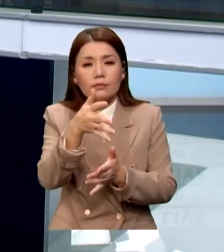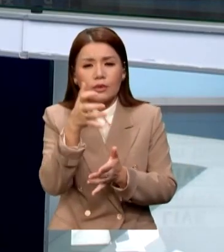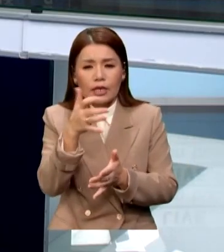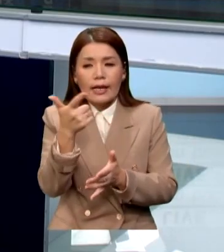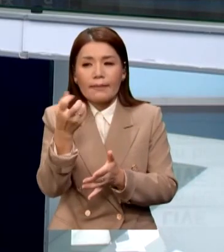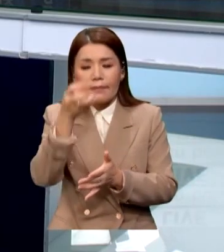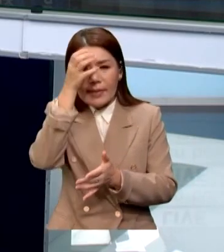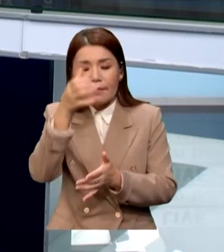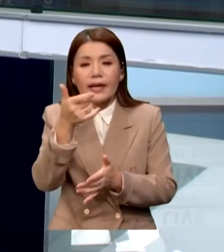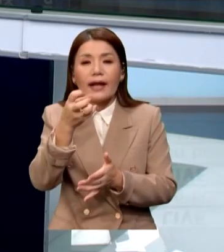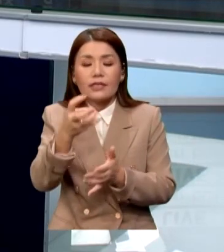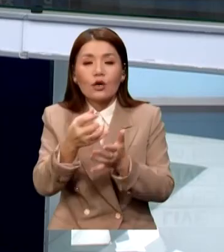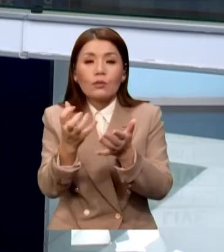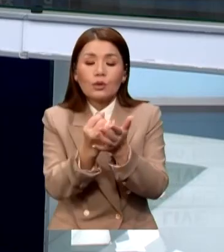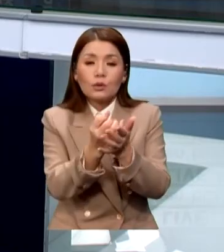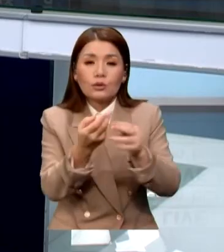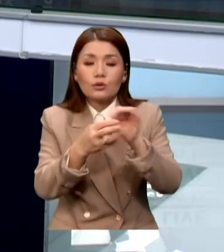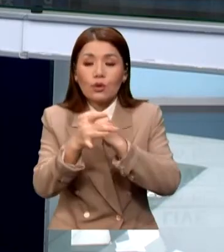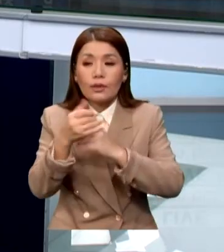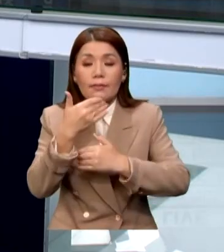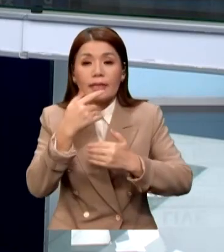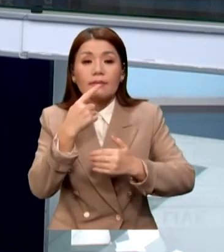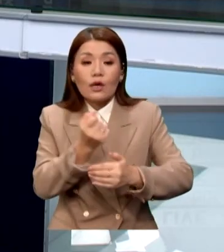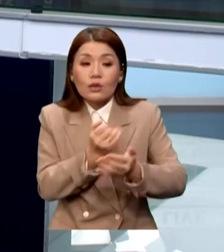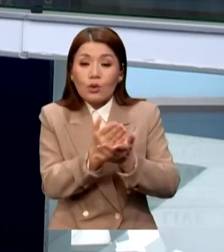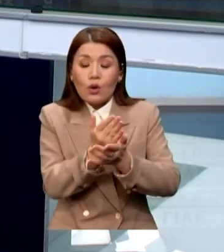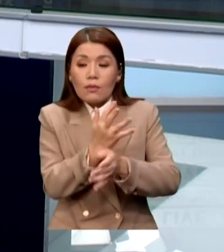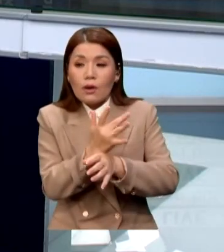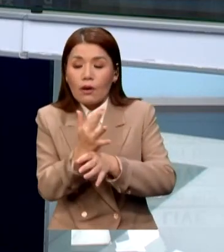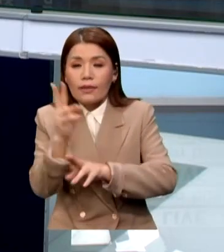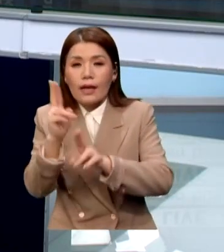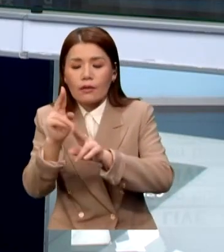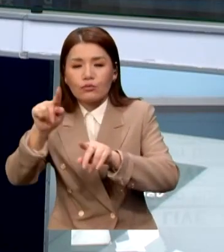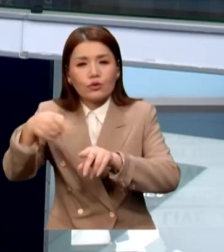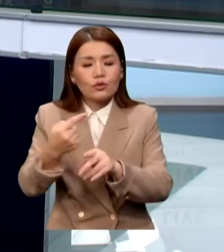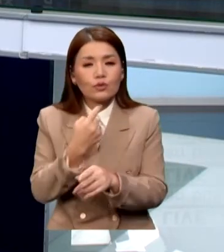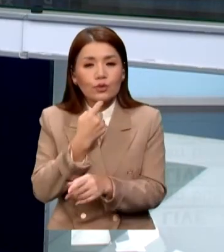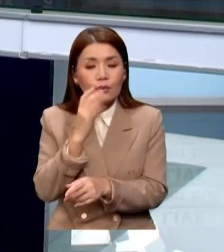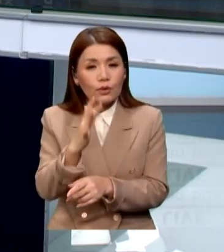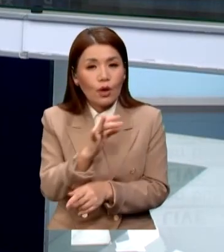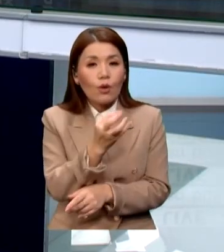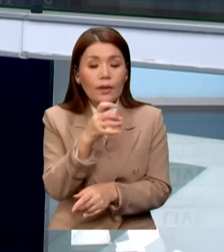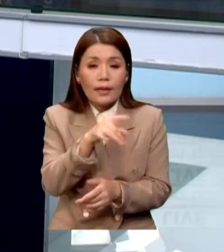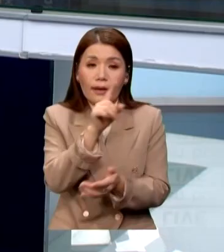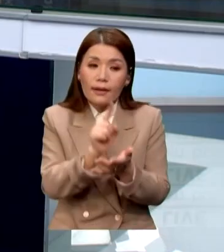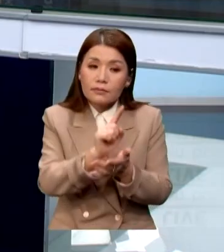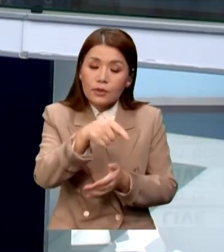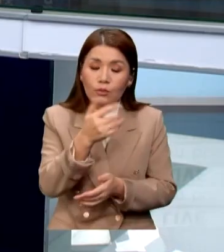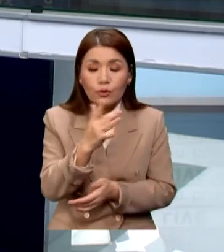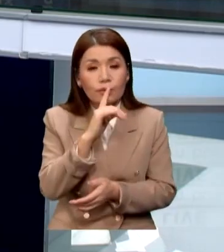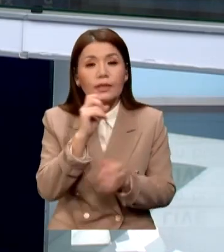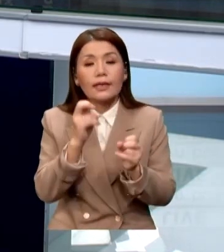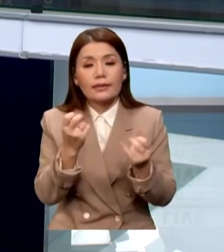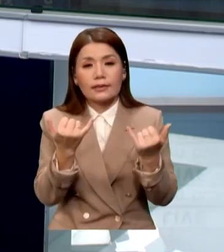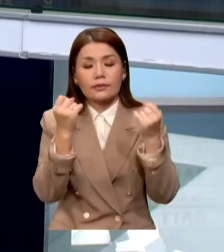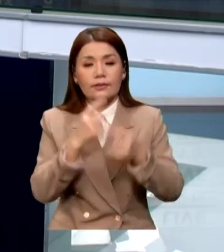таласқан. Ал келер жылдан бастап әскерден соң оқуға түсу талаптары қиындамақ. Сарбаздар ОБТ тапсыруға міндеттелеме. Маржан Жұмабай